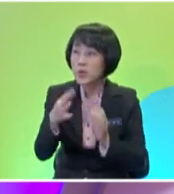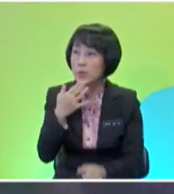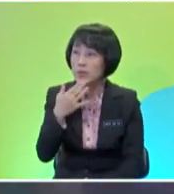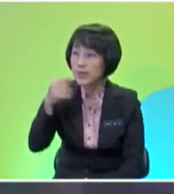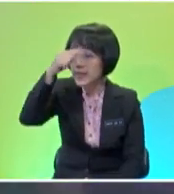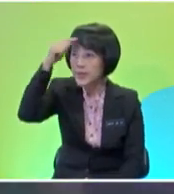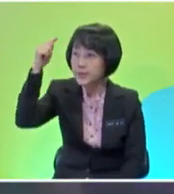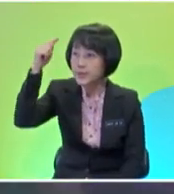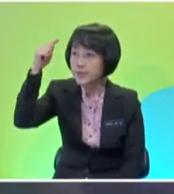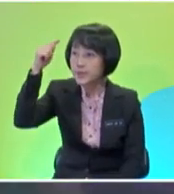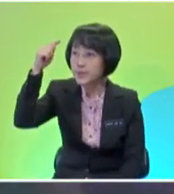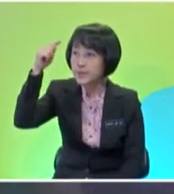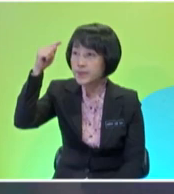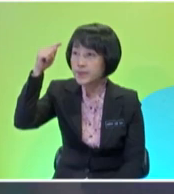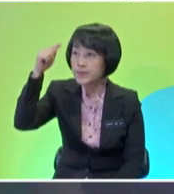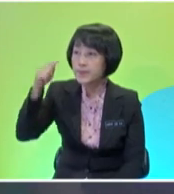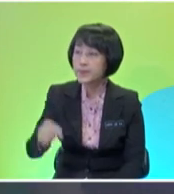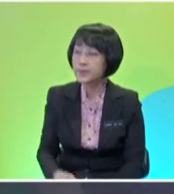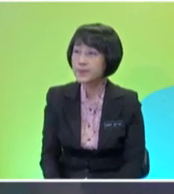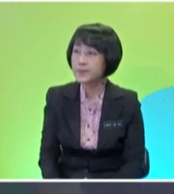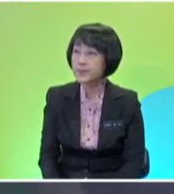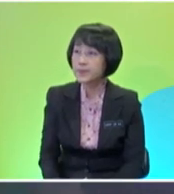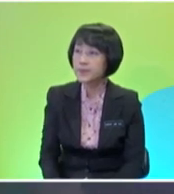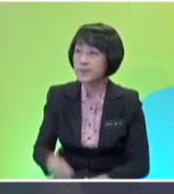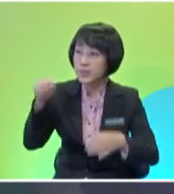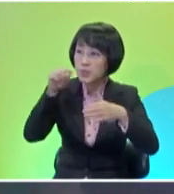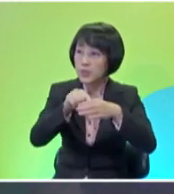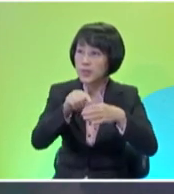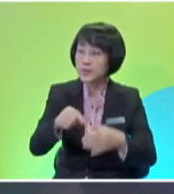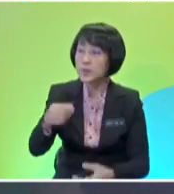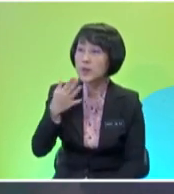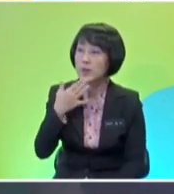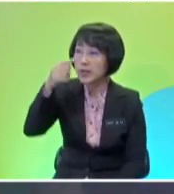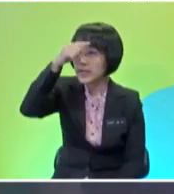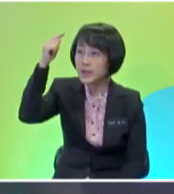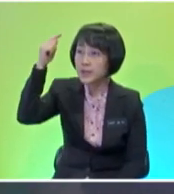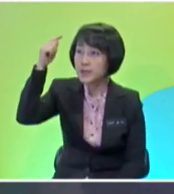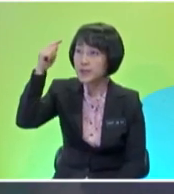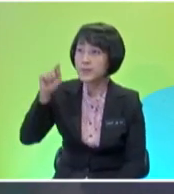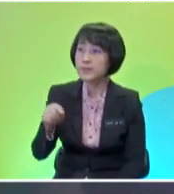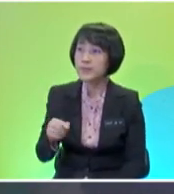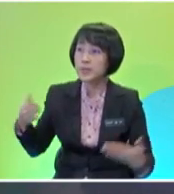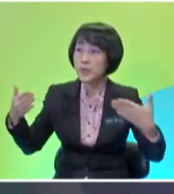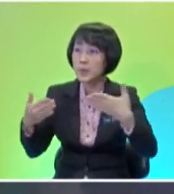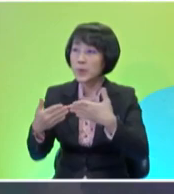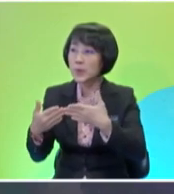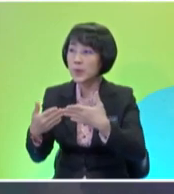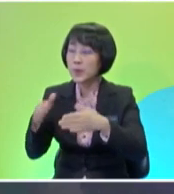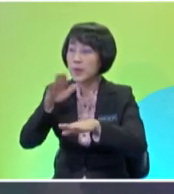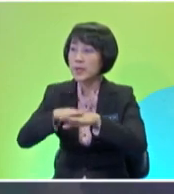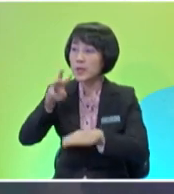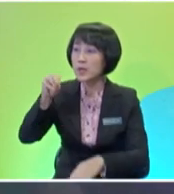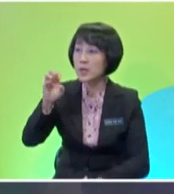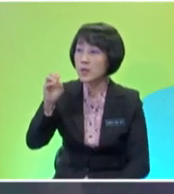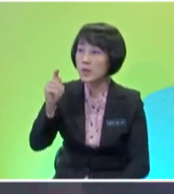solar, wire pada panel solar, masukkan di sini. Okey, masukkan di sebelah kiri dulu. Okey, yang warna hitam ni kita akan salurkan kepada motor. Okey,